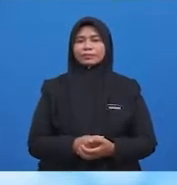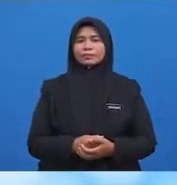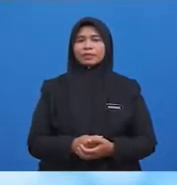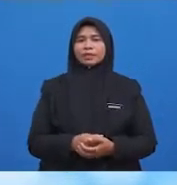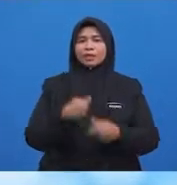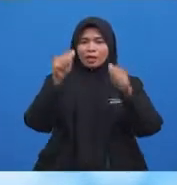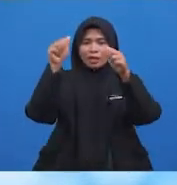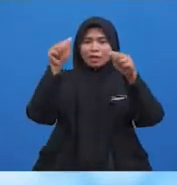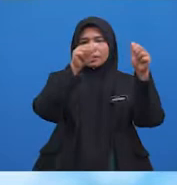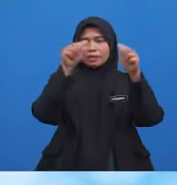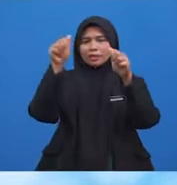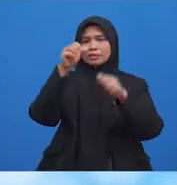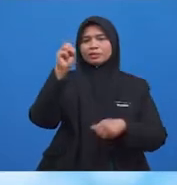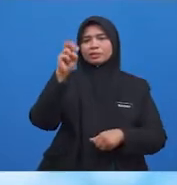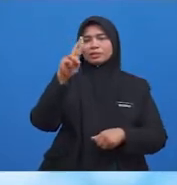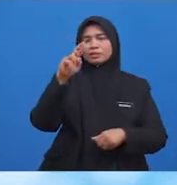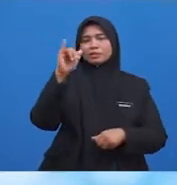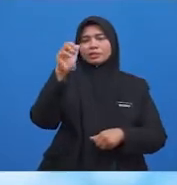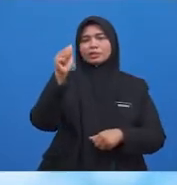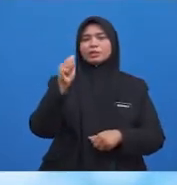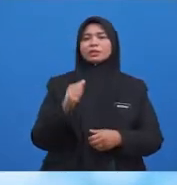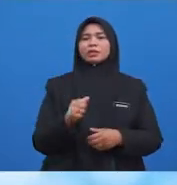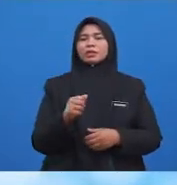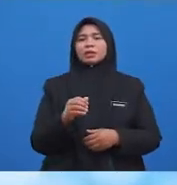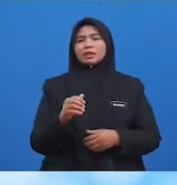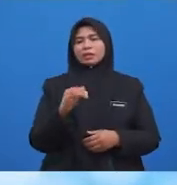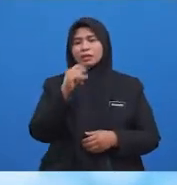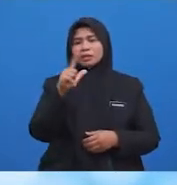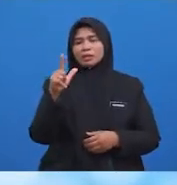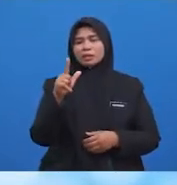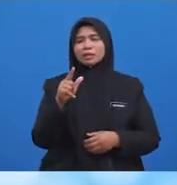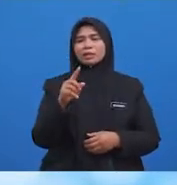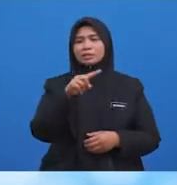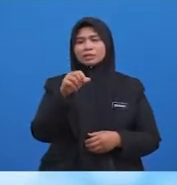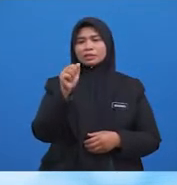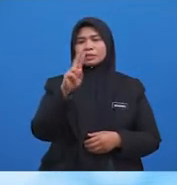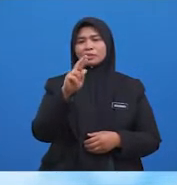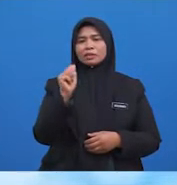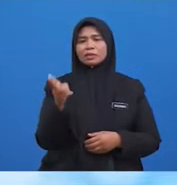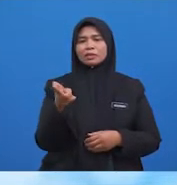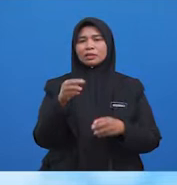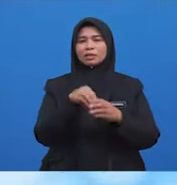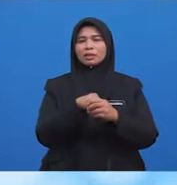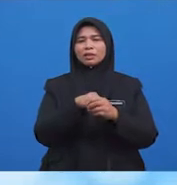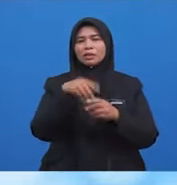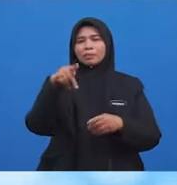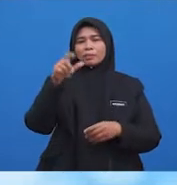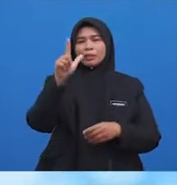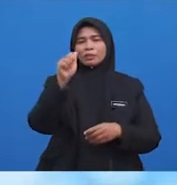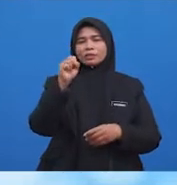angin Surya Anggi Surya ialah Zarah dalam plasma